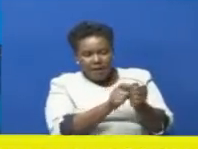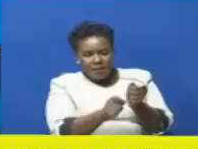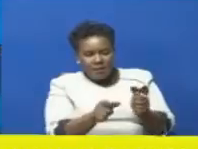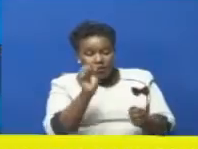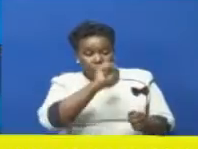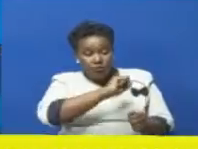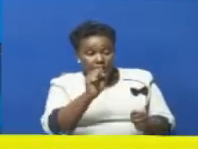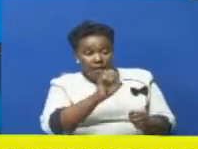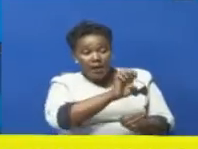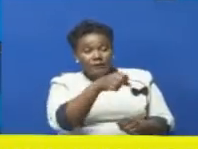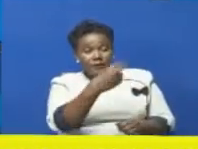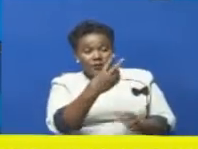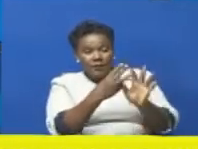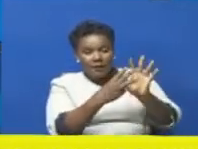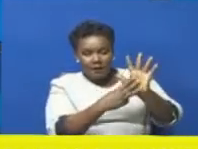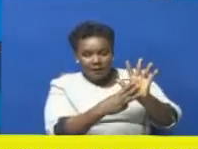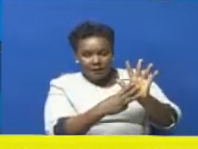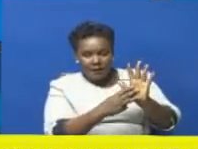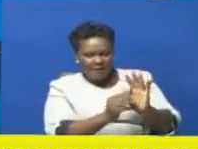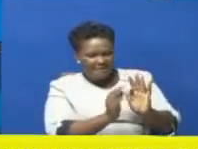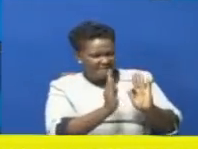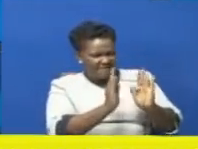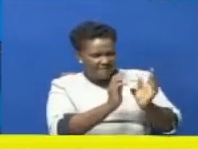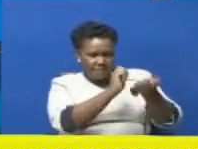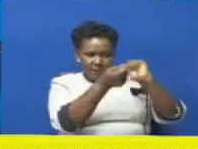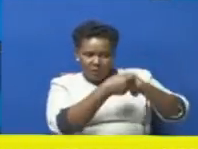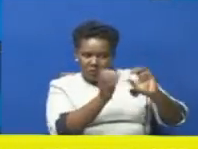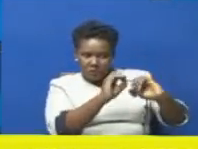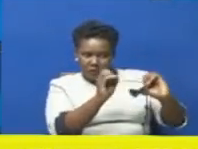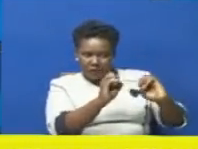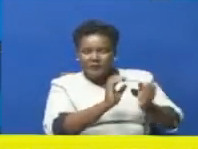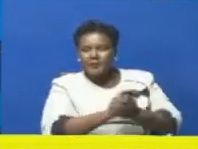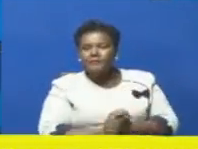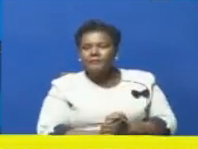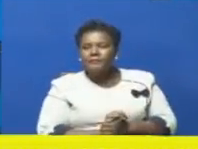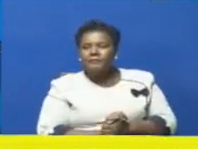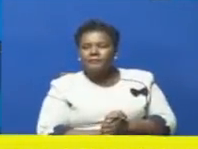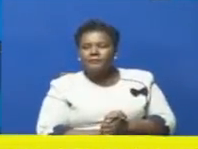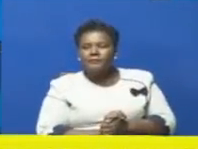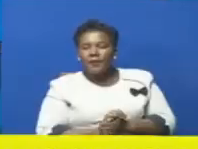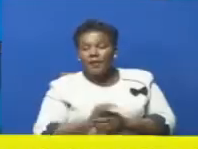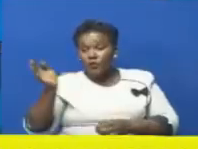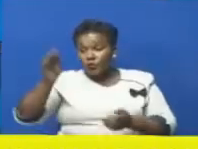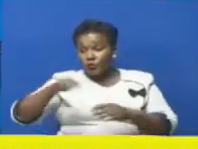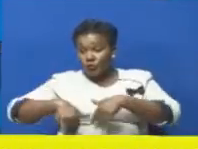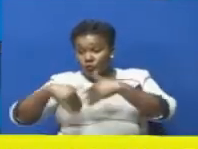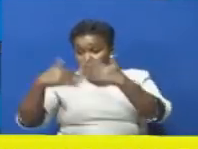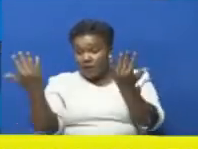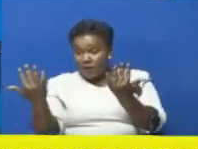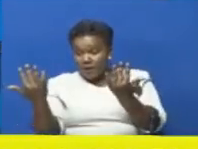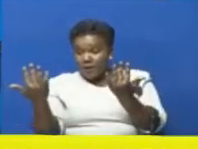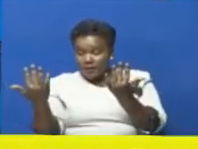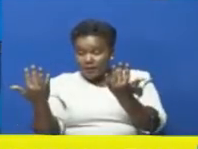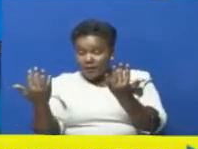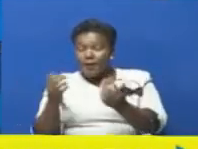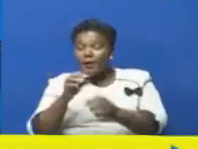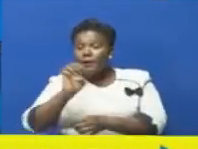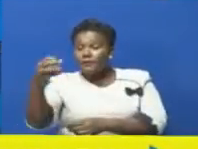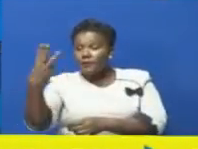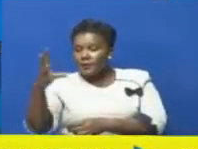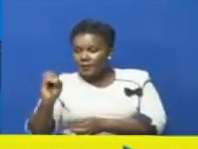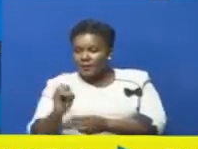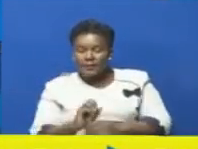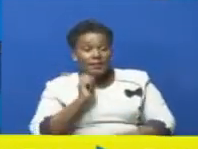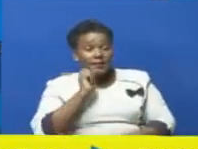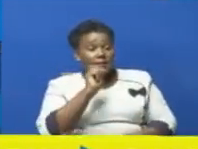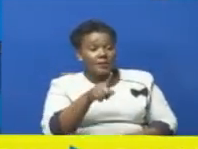ni 28,000, tunaona imebaki hapo hapo, hata wiki iliyopita ilikuwa hivyo hivyo. Sumbawanga mkoani Rukwa 30,000,